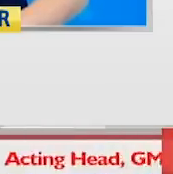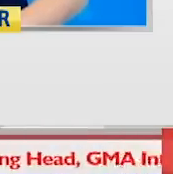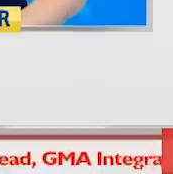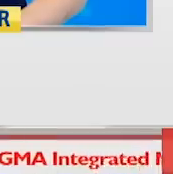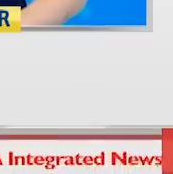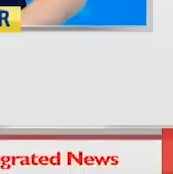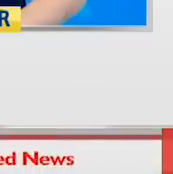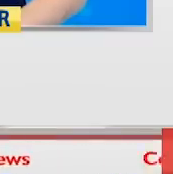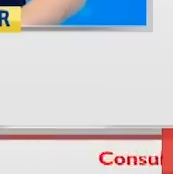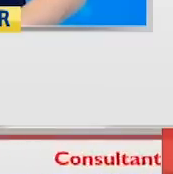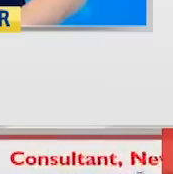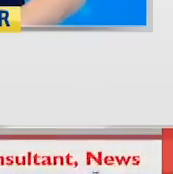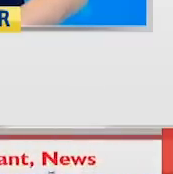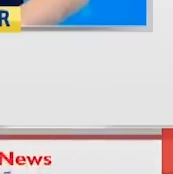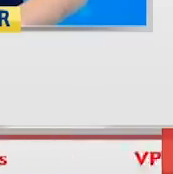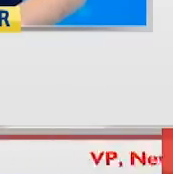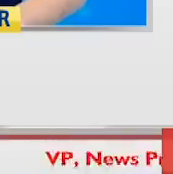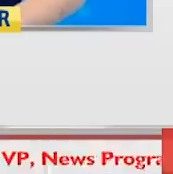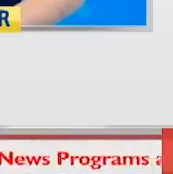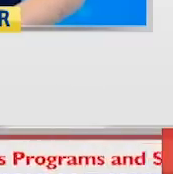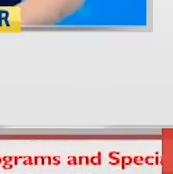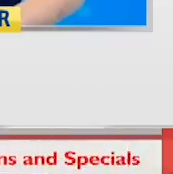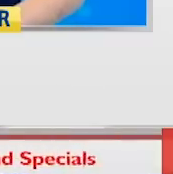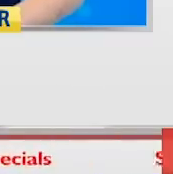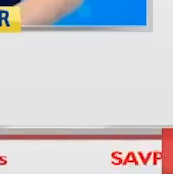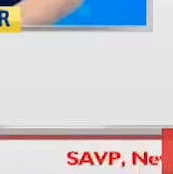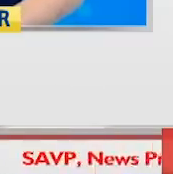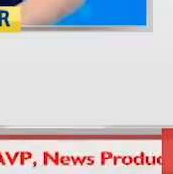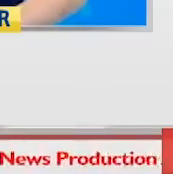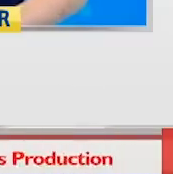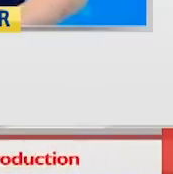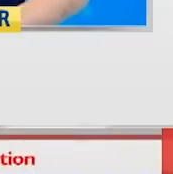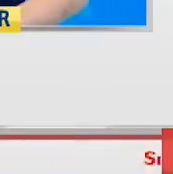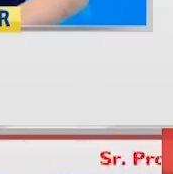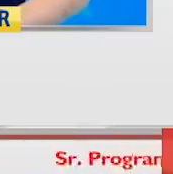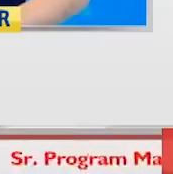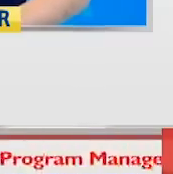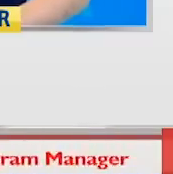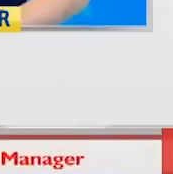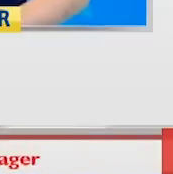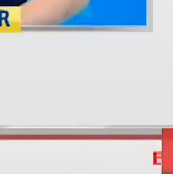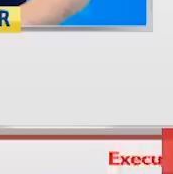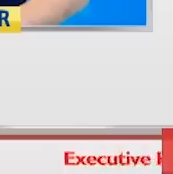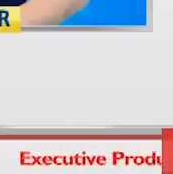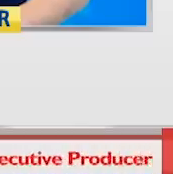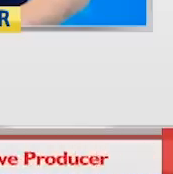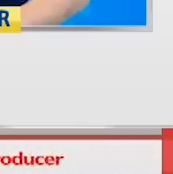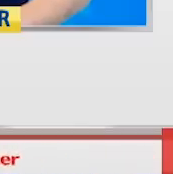Tima. Buong puso para sa Pilipino. Sa ngalan ni Connie Sison, ako po si Mav Gonzalez.